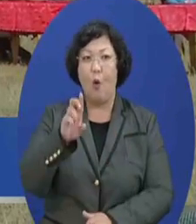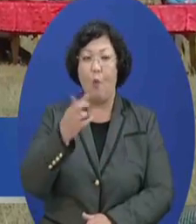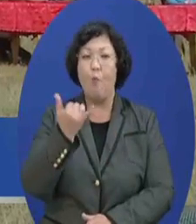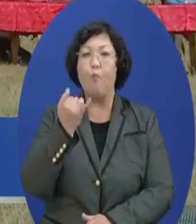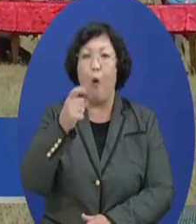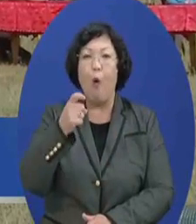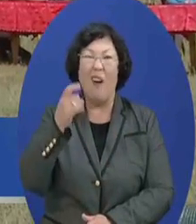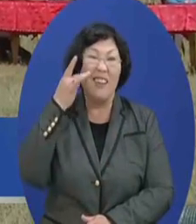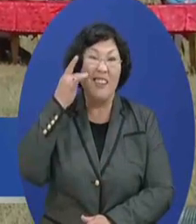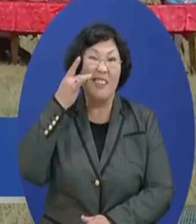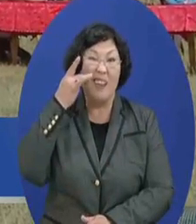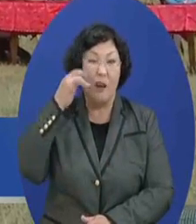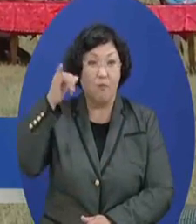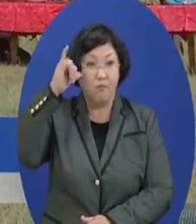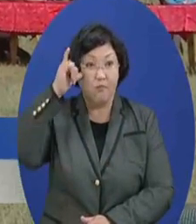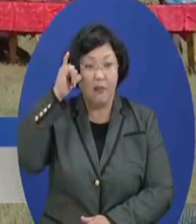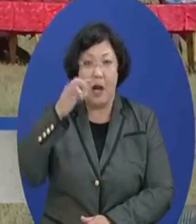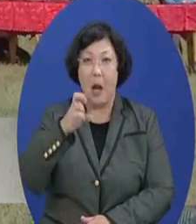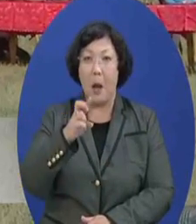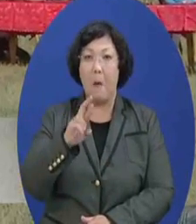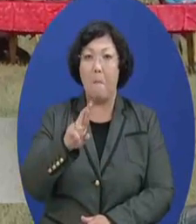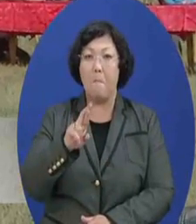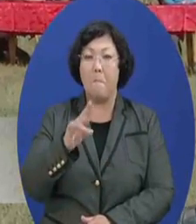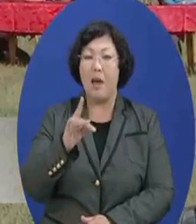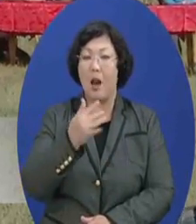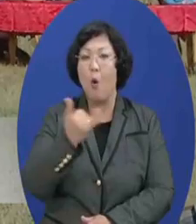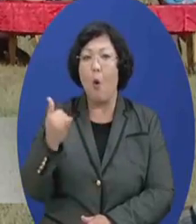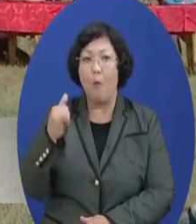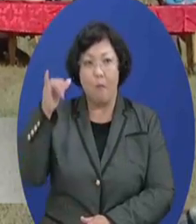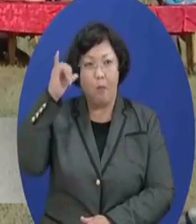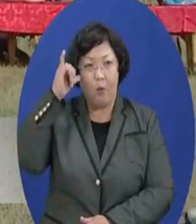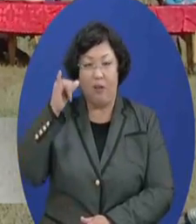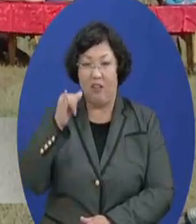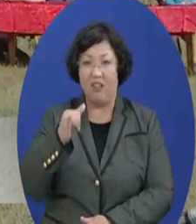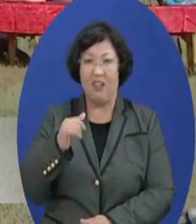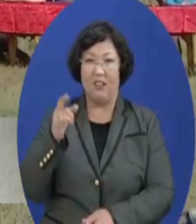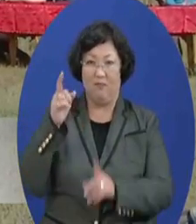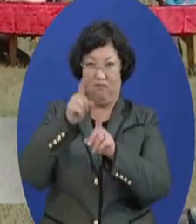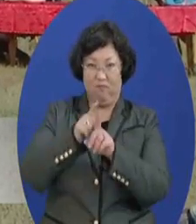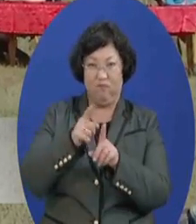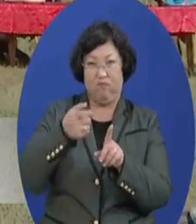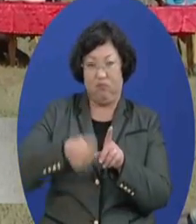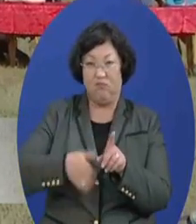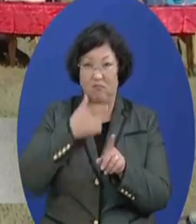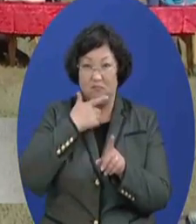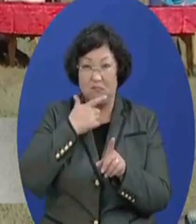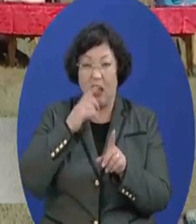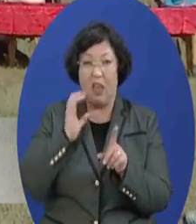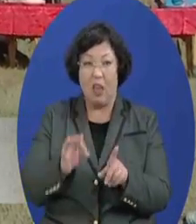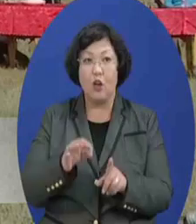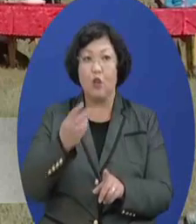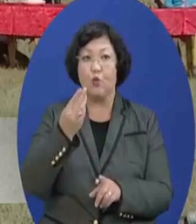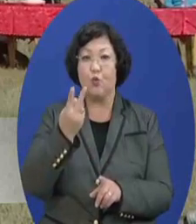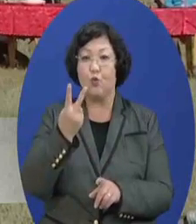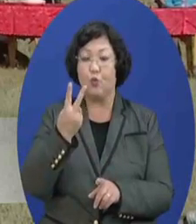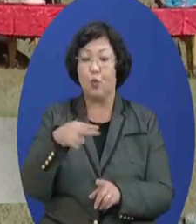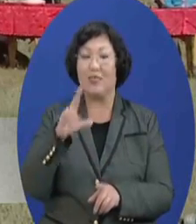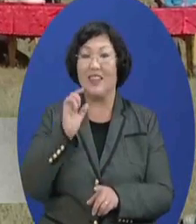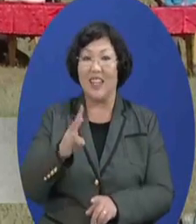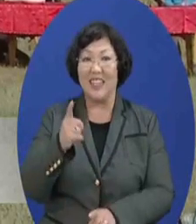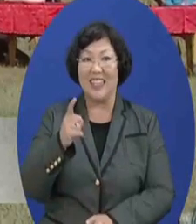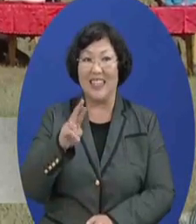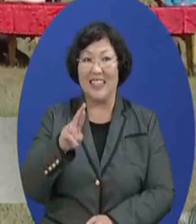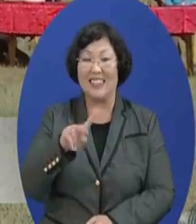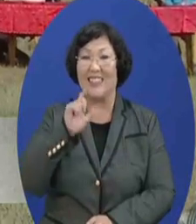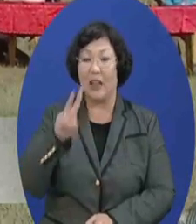одоо эн чинь одоо бяруун бух юм байлээ л дээ. Тэгээ бяруундаа бол хэлтгэнд орохгүй юм чинь шүдлэн хязаалан гээд эрэхтэй зэрэг бол одоо